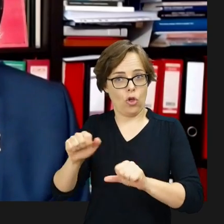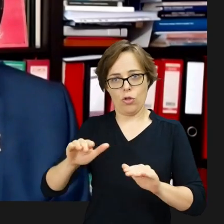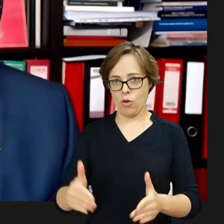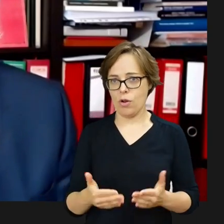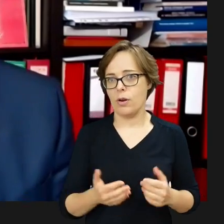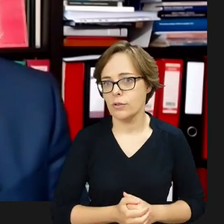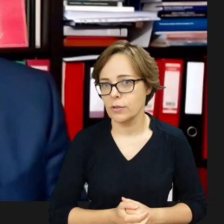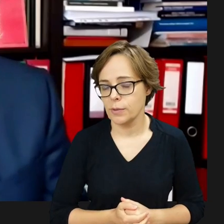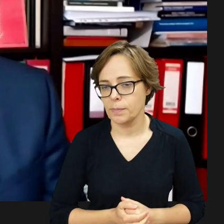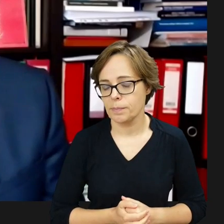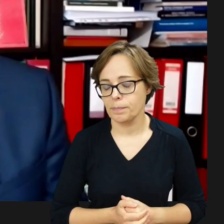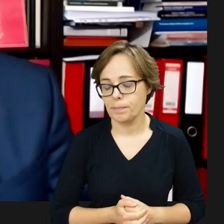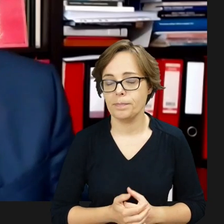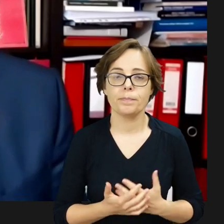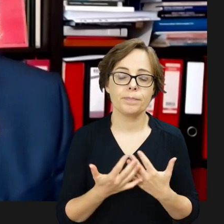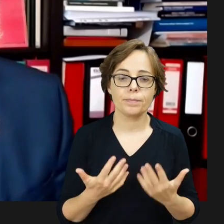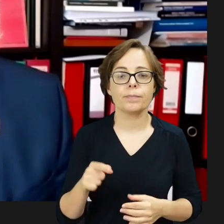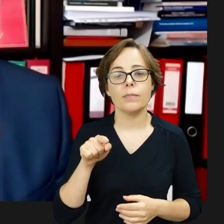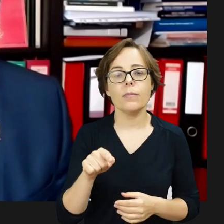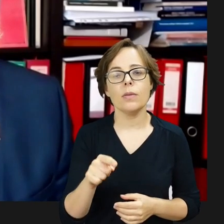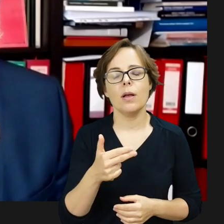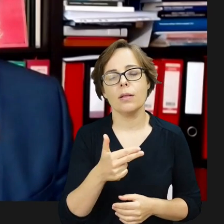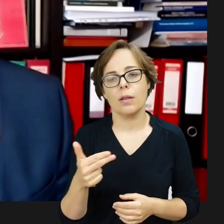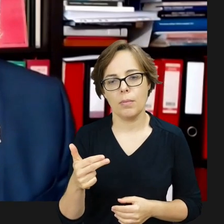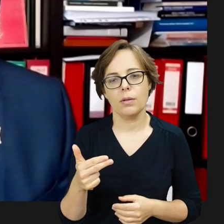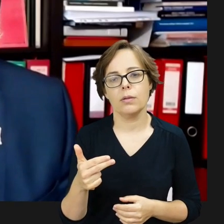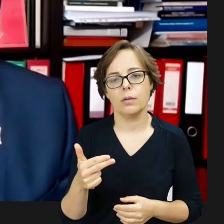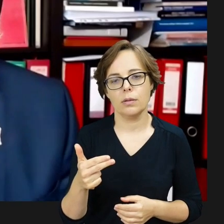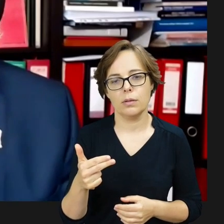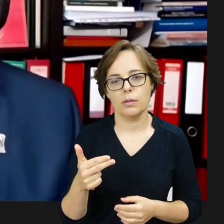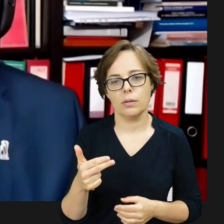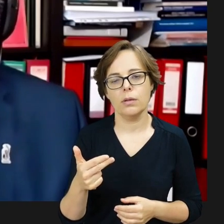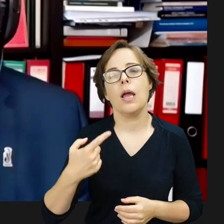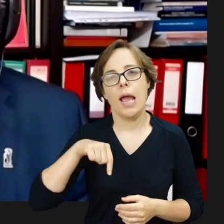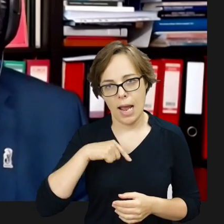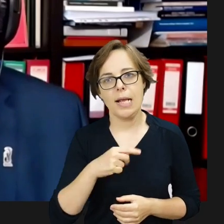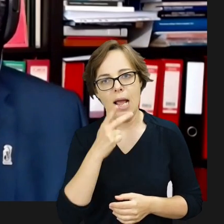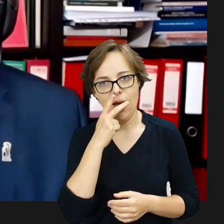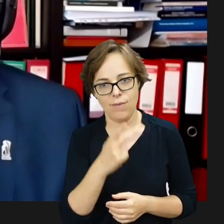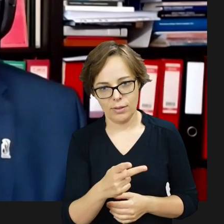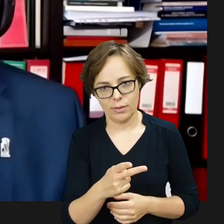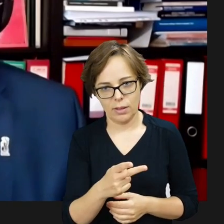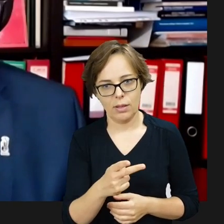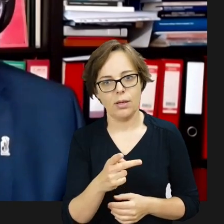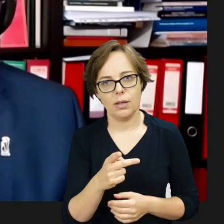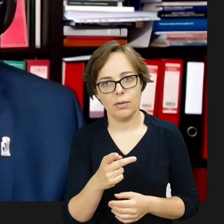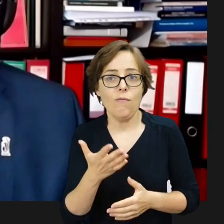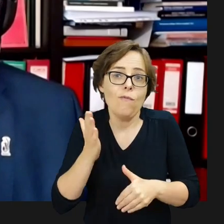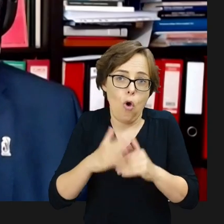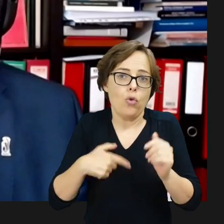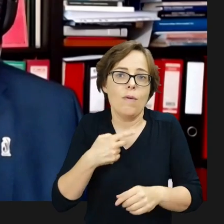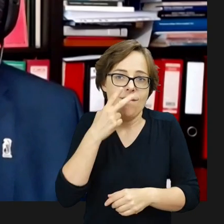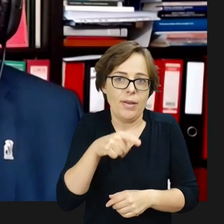To jest zagadnienie, które z jednej strony dostrzegam wreszcie, mówię to jako sędzia, jak ono jest ważne. W